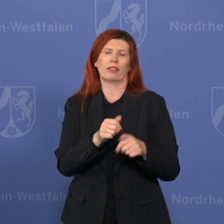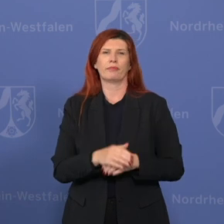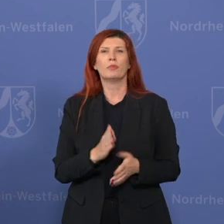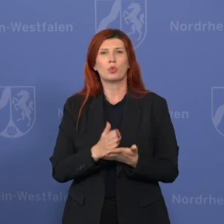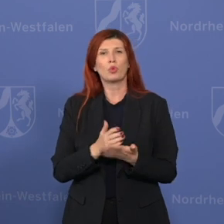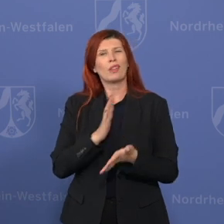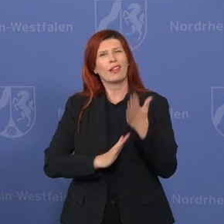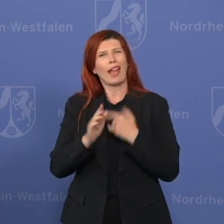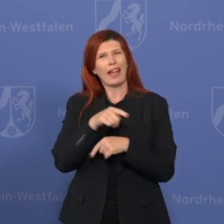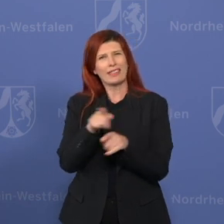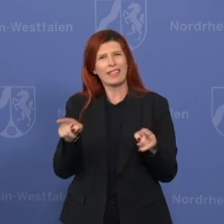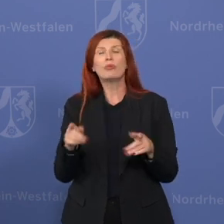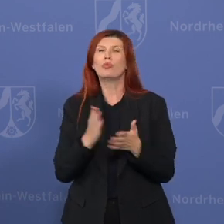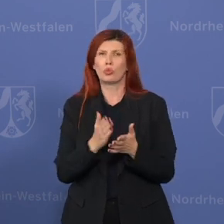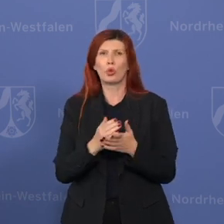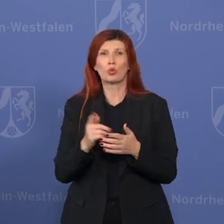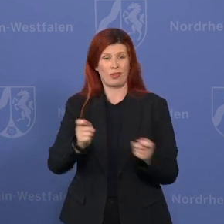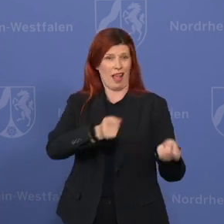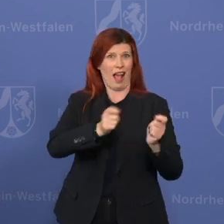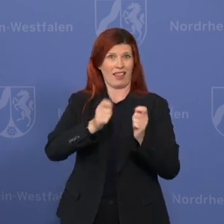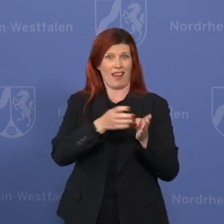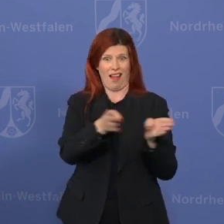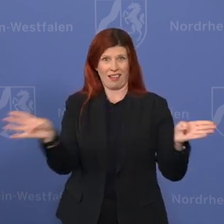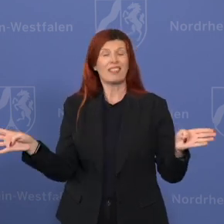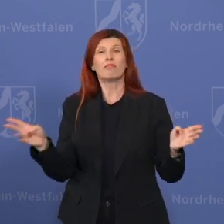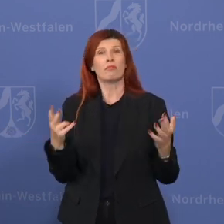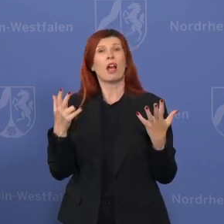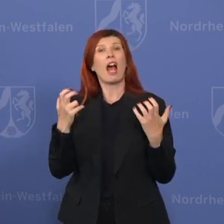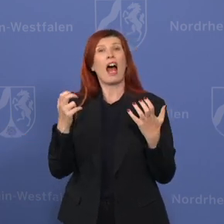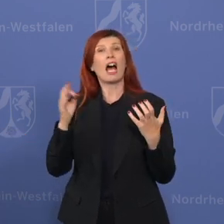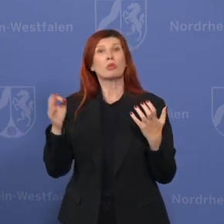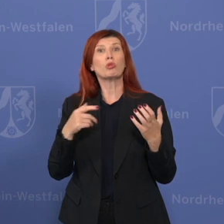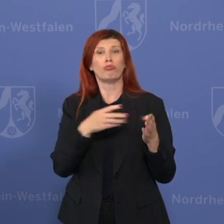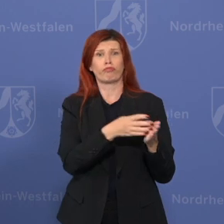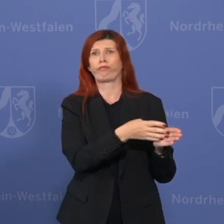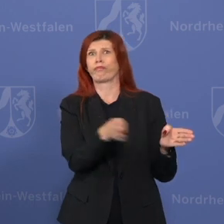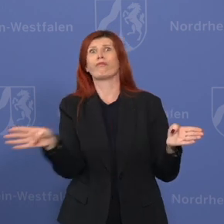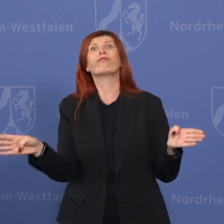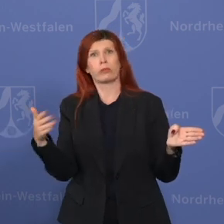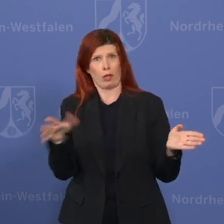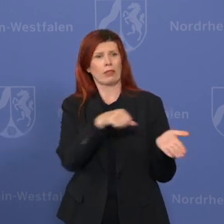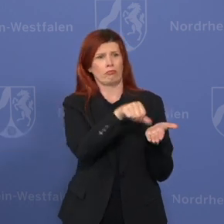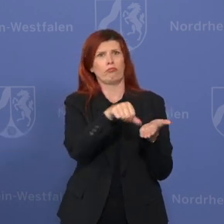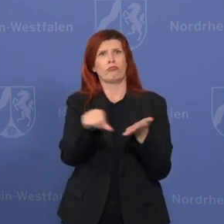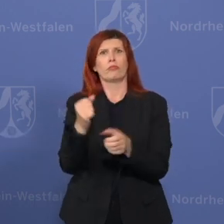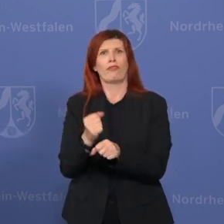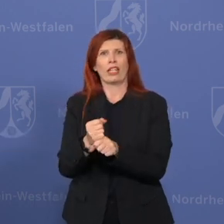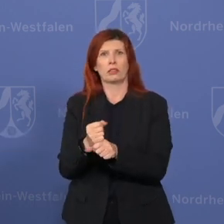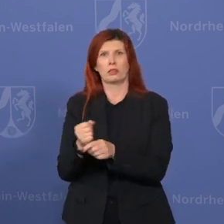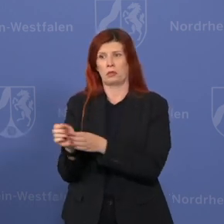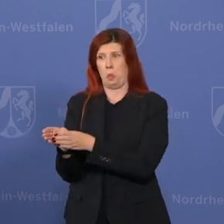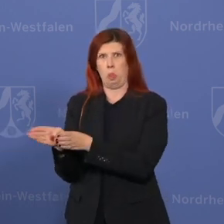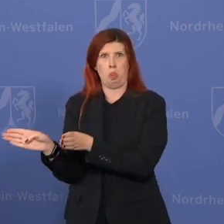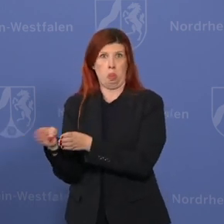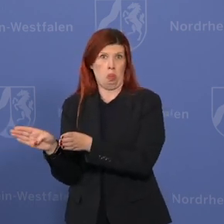80% haben das Geld bekommen, wenn ich das richtig im Kopf habe. Was rechnen Sie denn da für einen Zeitraum jetzt noch, bis der